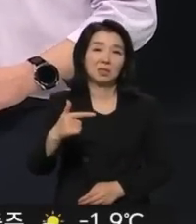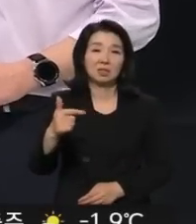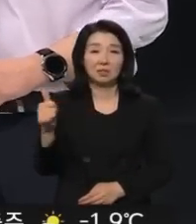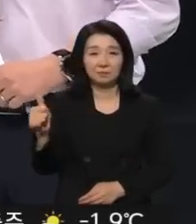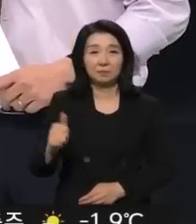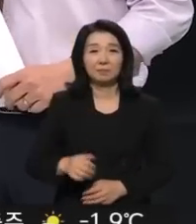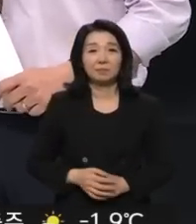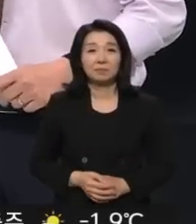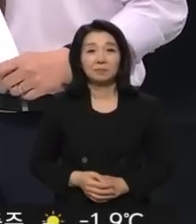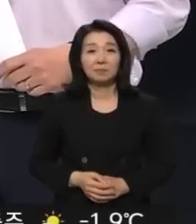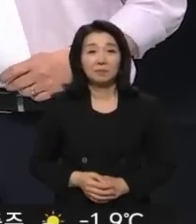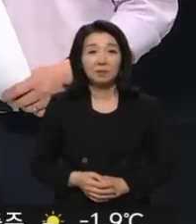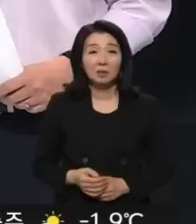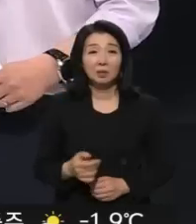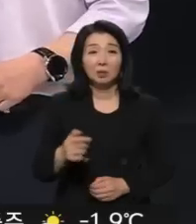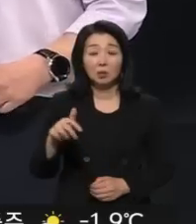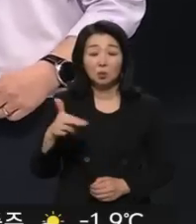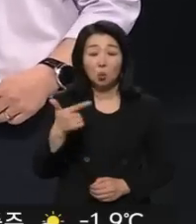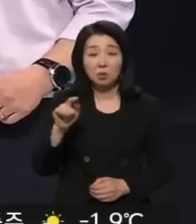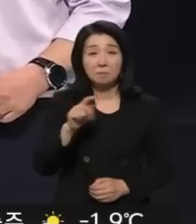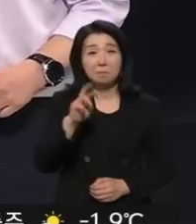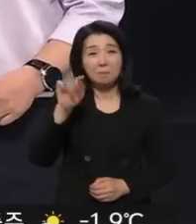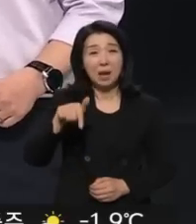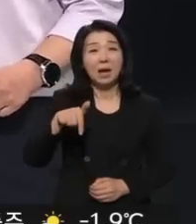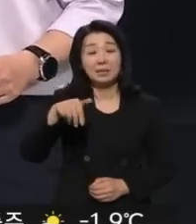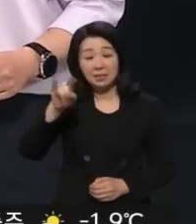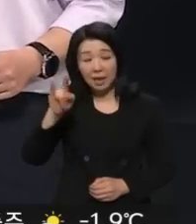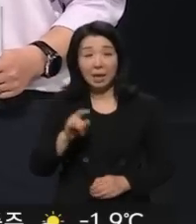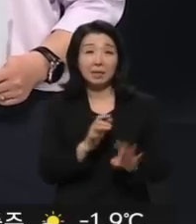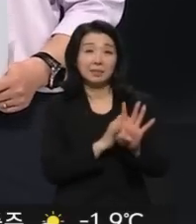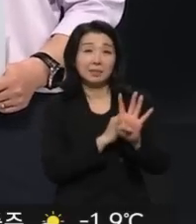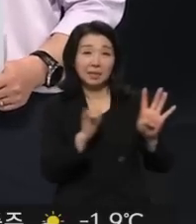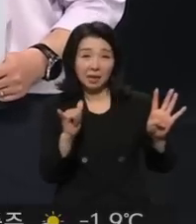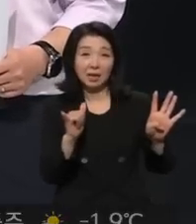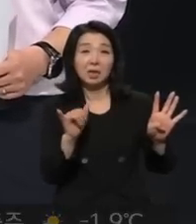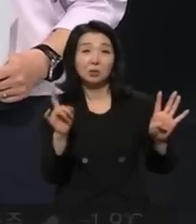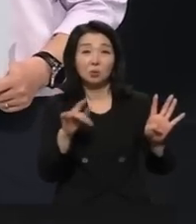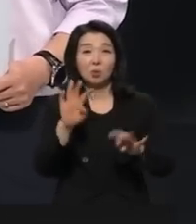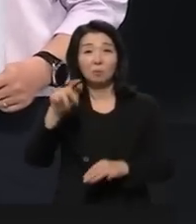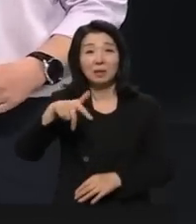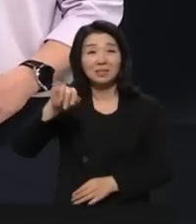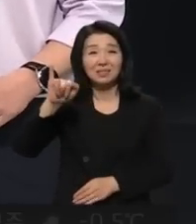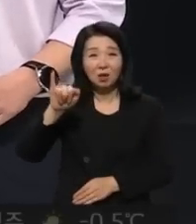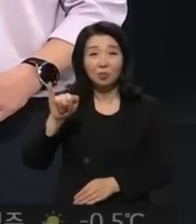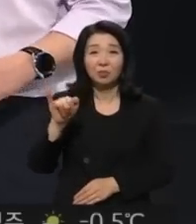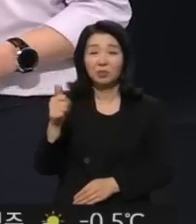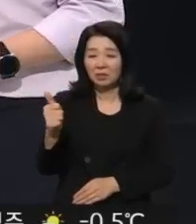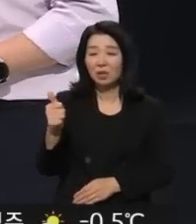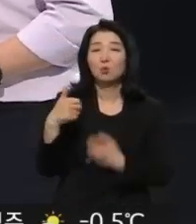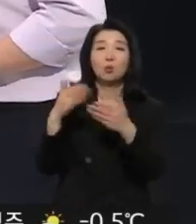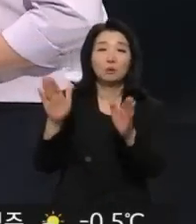이사장이었습니다. 이른바 조금 밖에 4인방과 박지원 전 비대위원장을 공격하고 나선 겁니다.